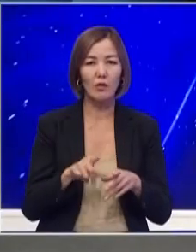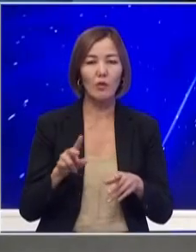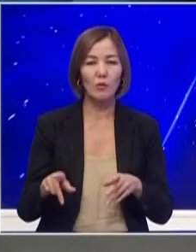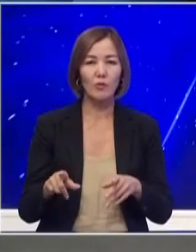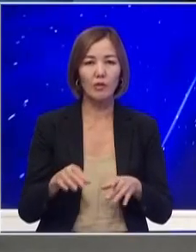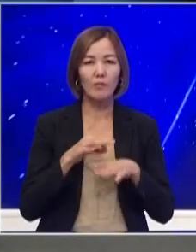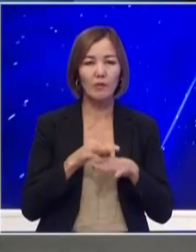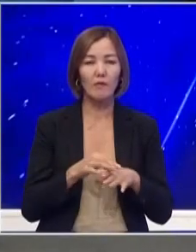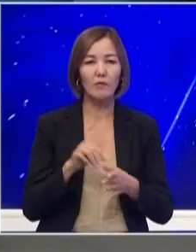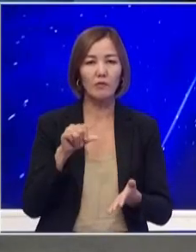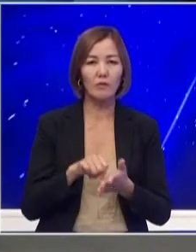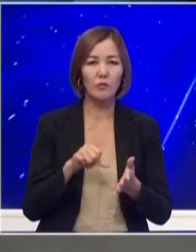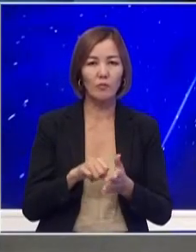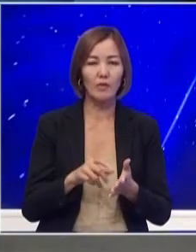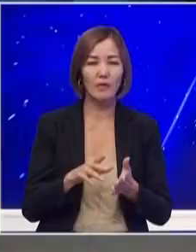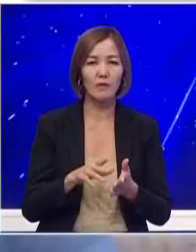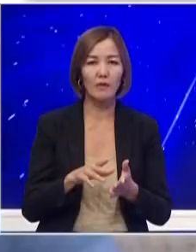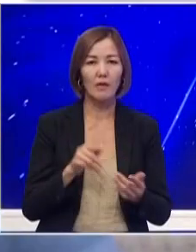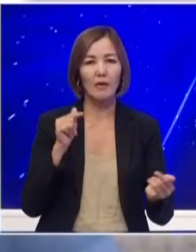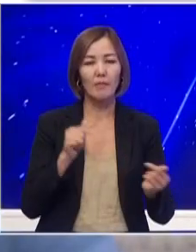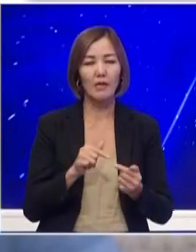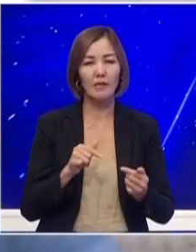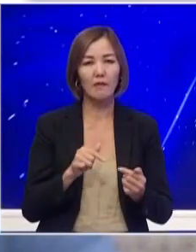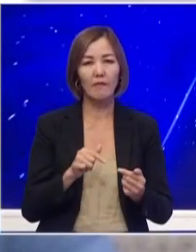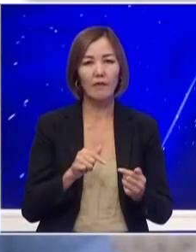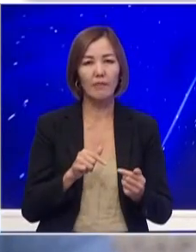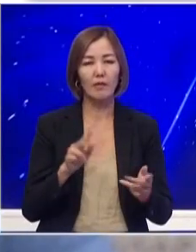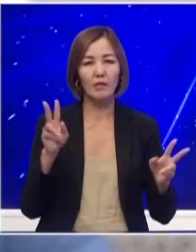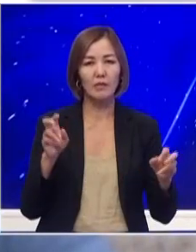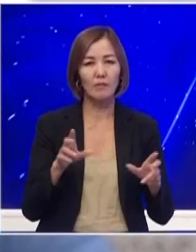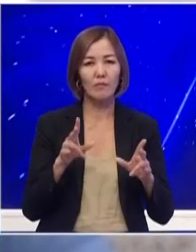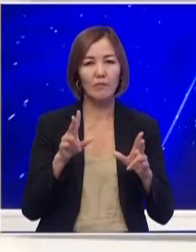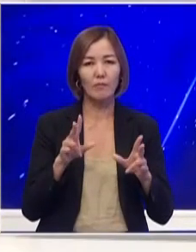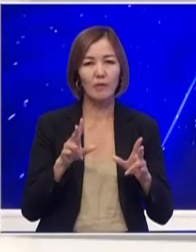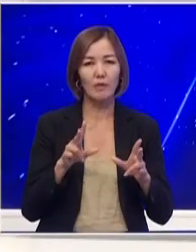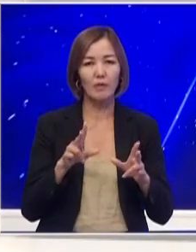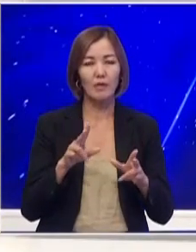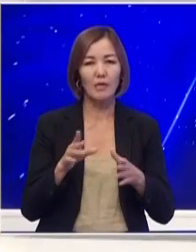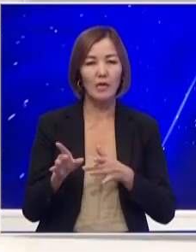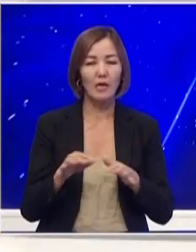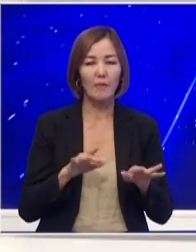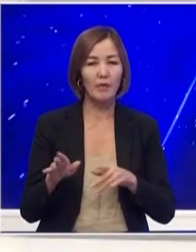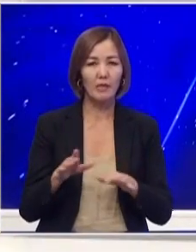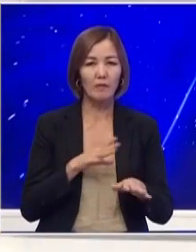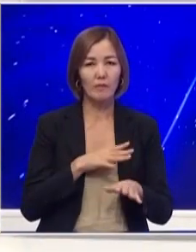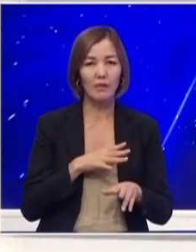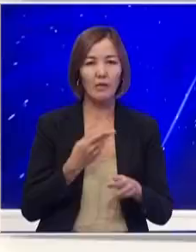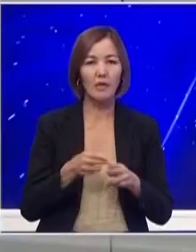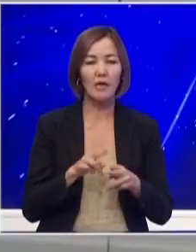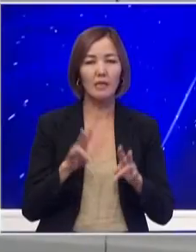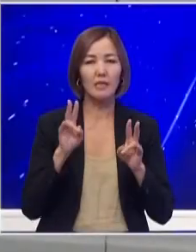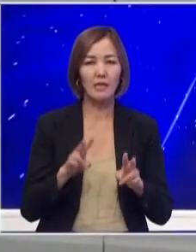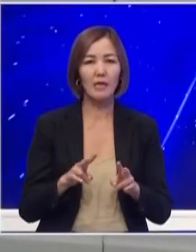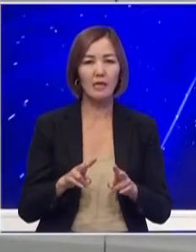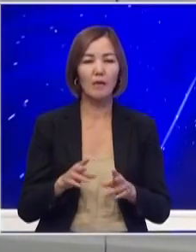людей проводятся выступления на противопожарную тематику с учетом оперативной обстановки. Однако, несмотря на это,